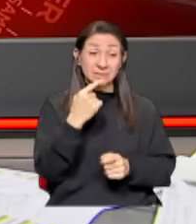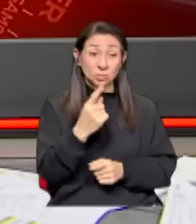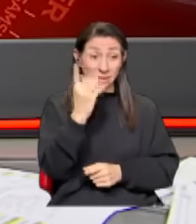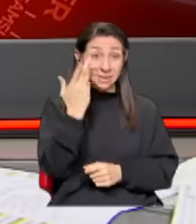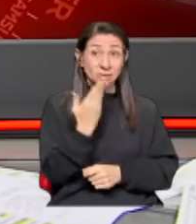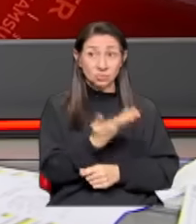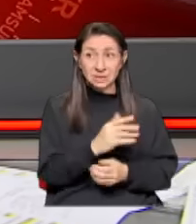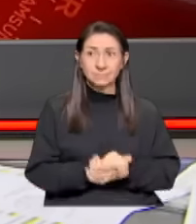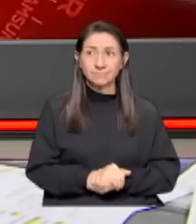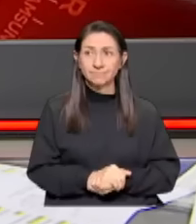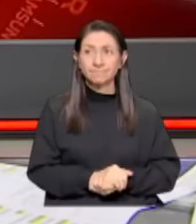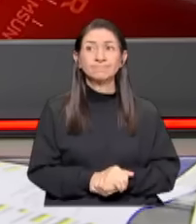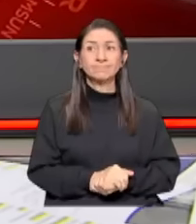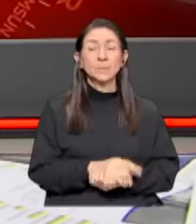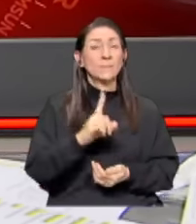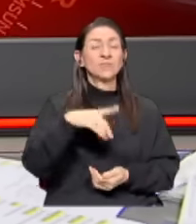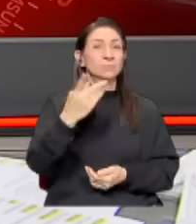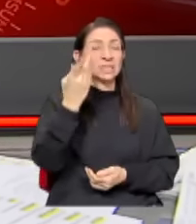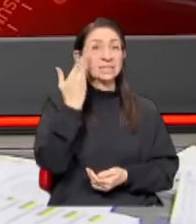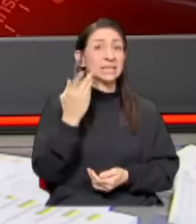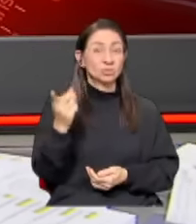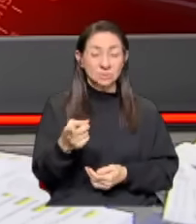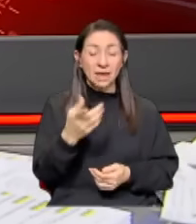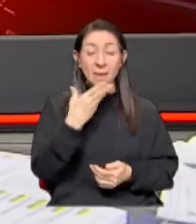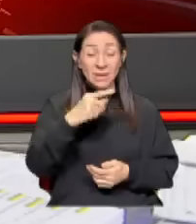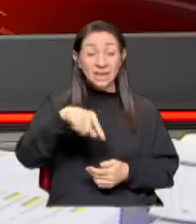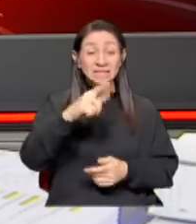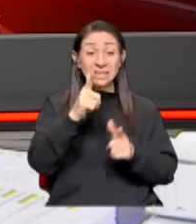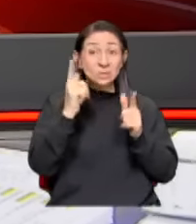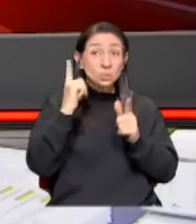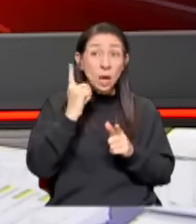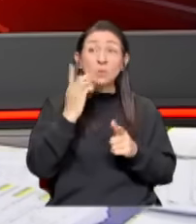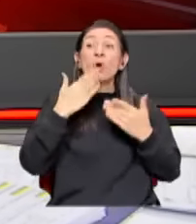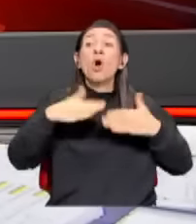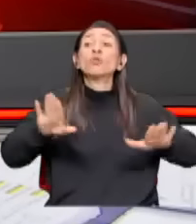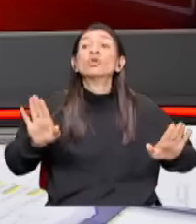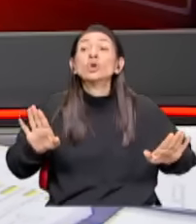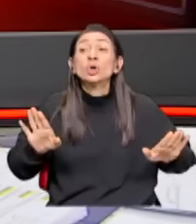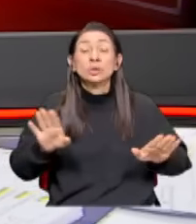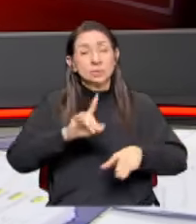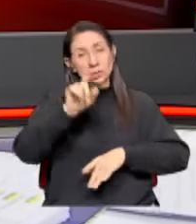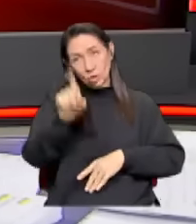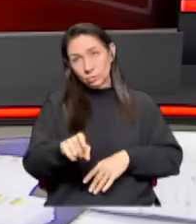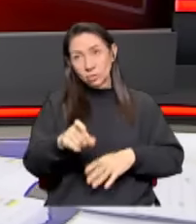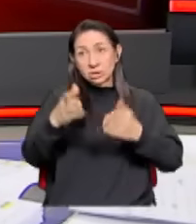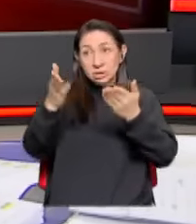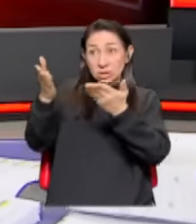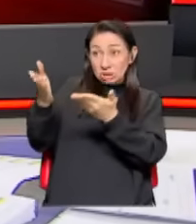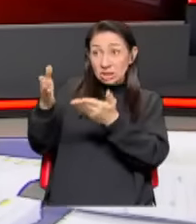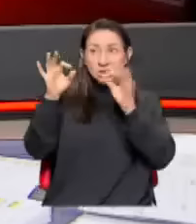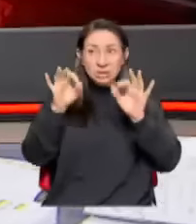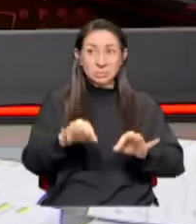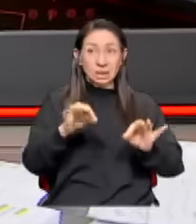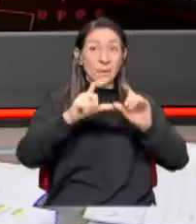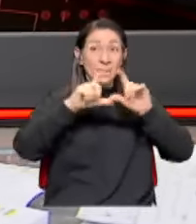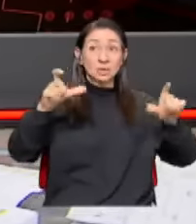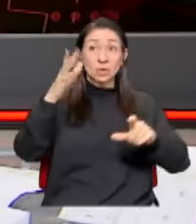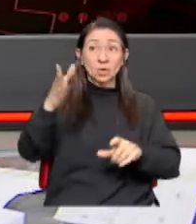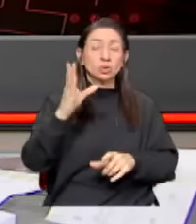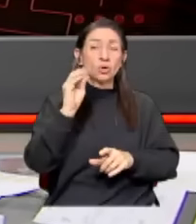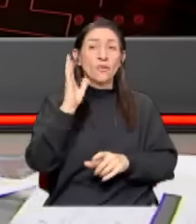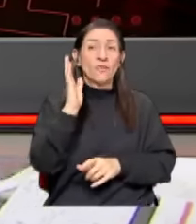izleyicimiz. Efendim bir başka izleyicimiz, emeklilerin sesini duyan yok mu diye sormuş. İşte zaten şimdiki başlığımız o.